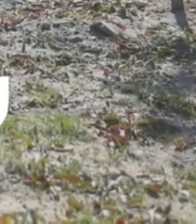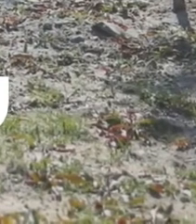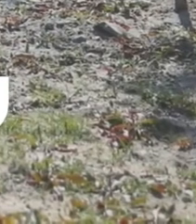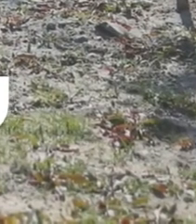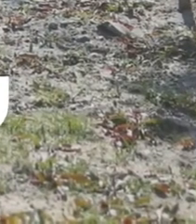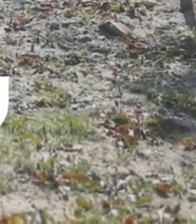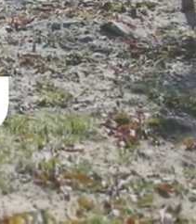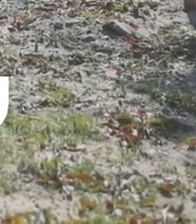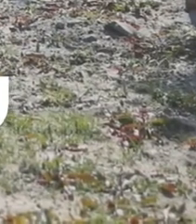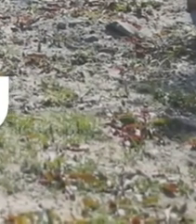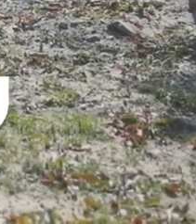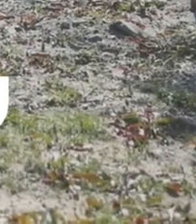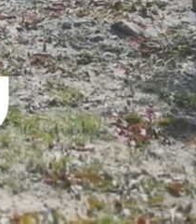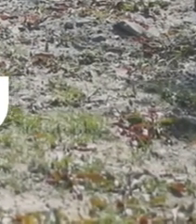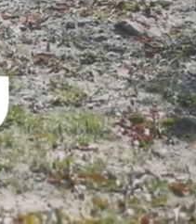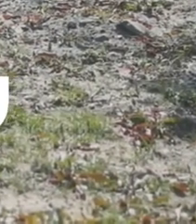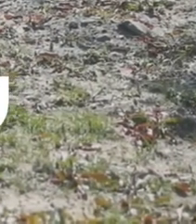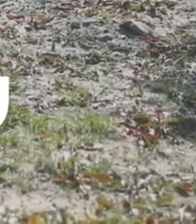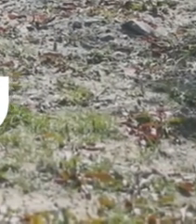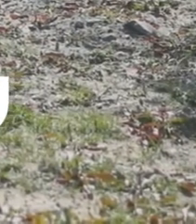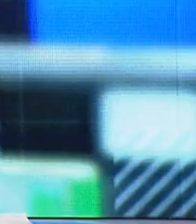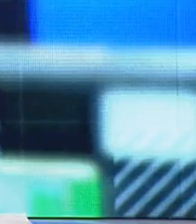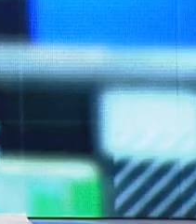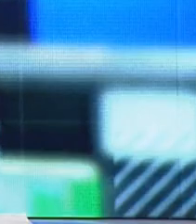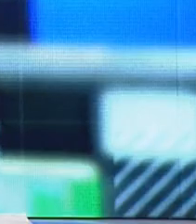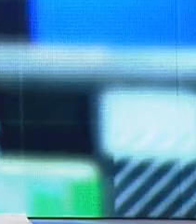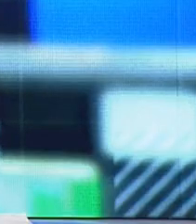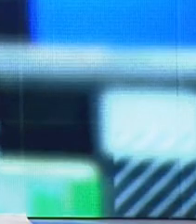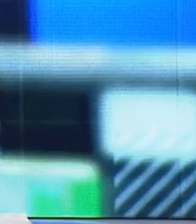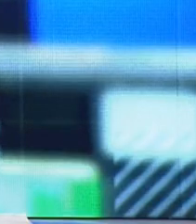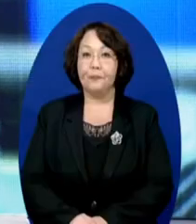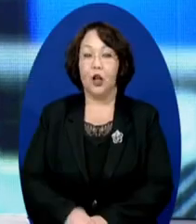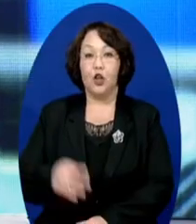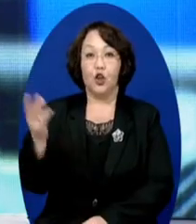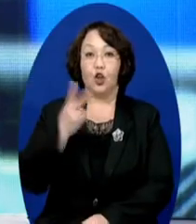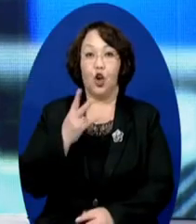Ногоон хөгжлийн сэрэг